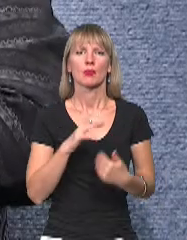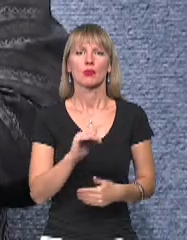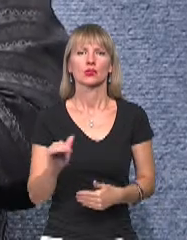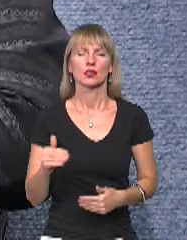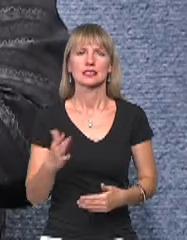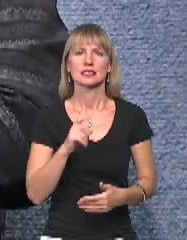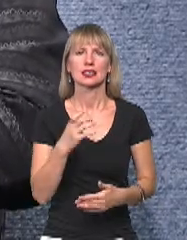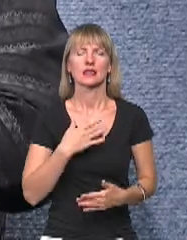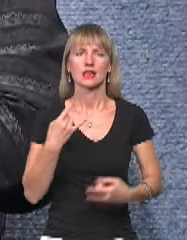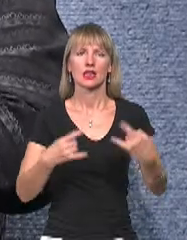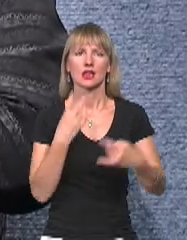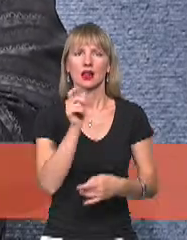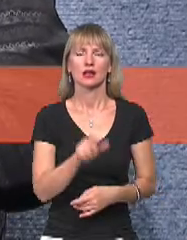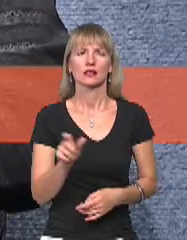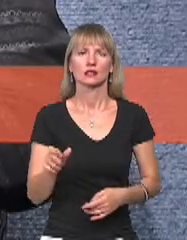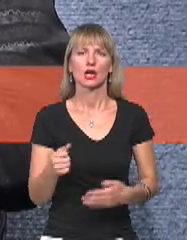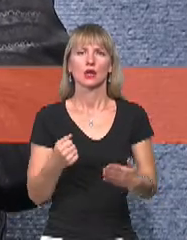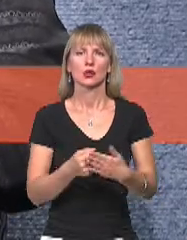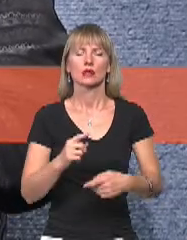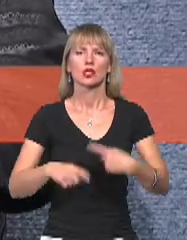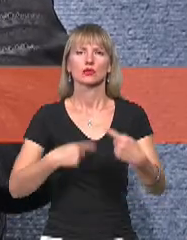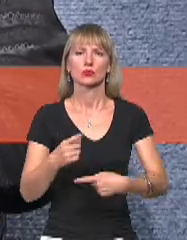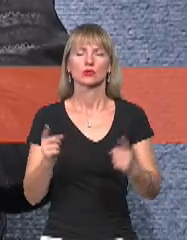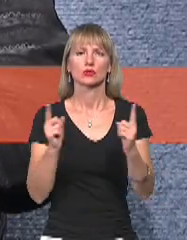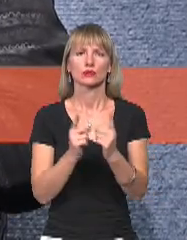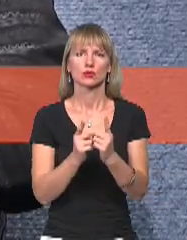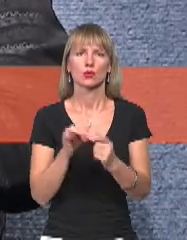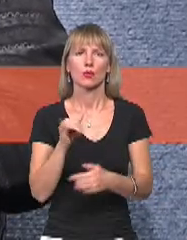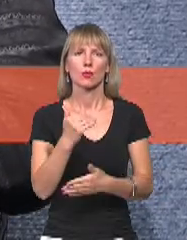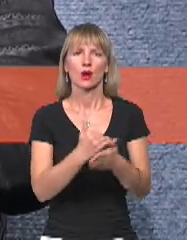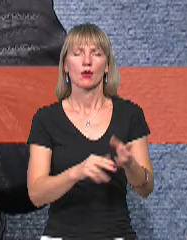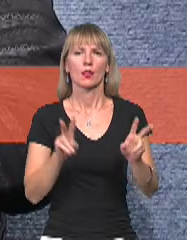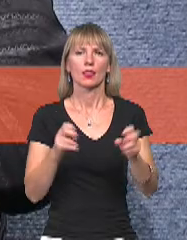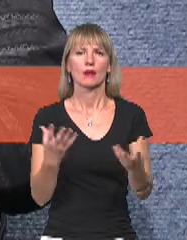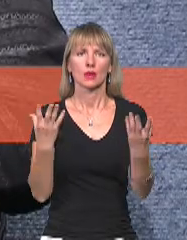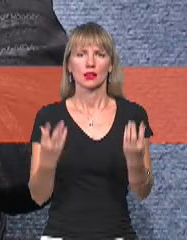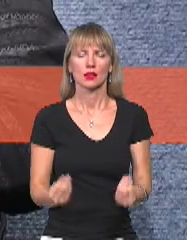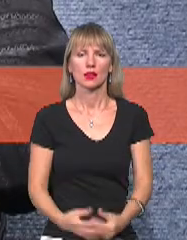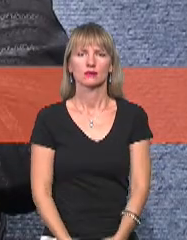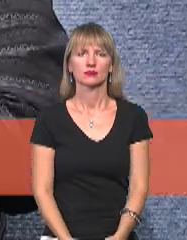прощаємося з нашими телеглядачами. До наступних зустрічей у програмі «Тема дня».